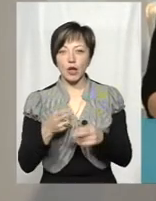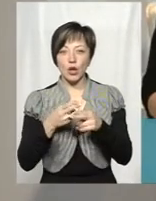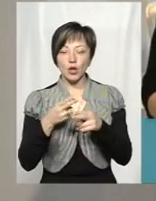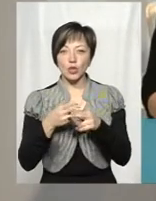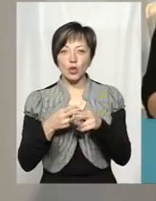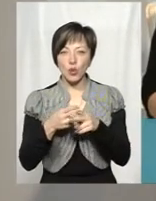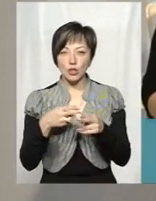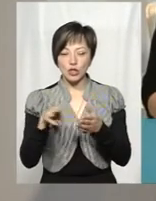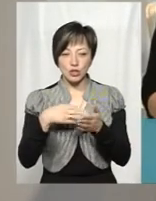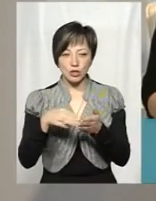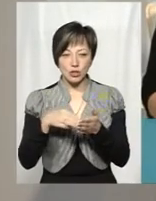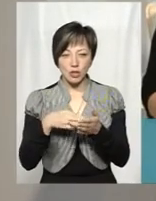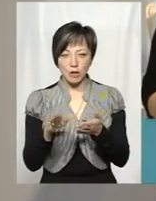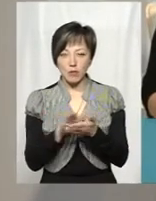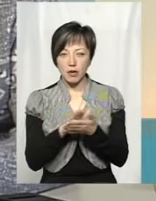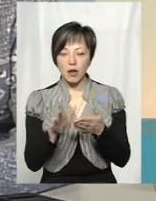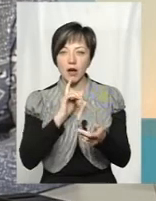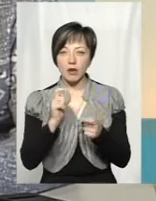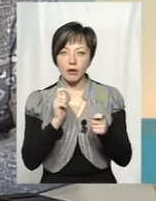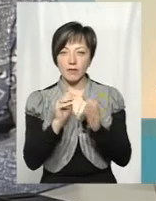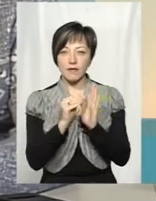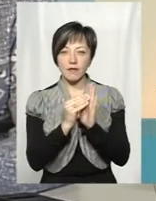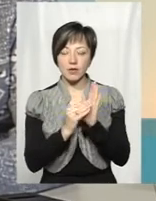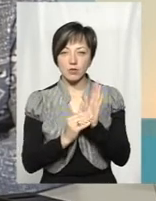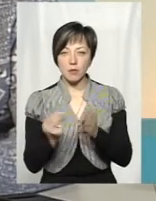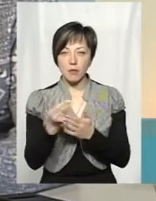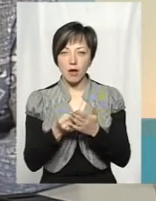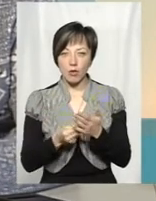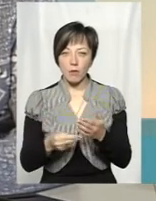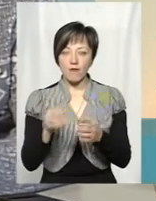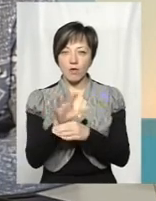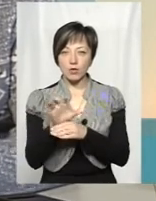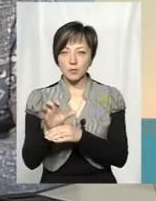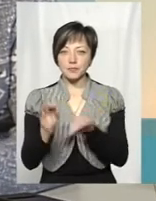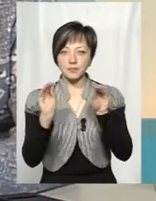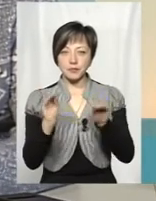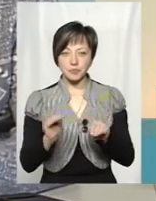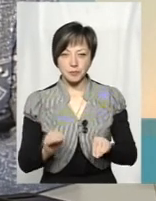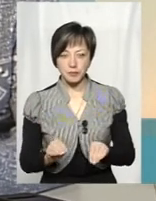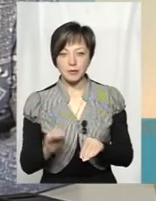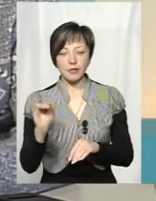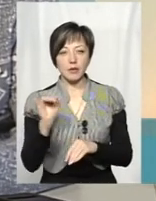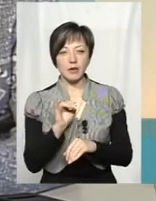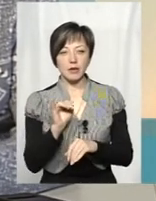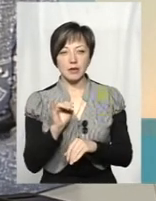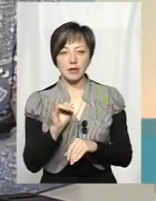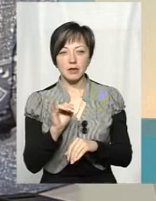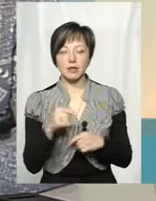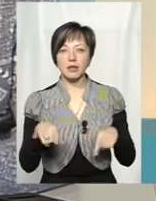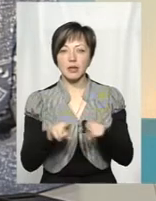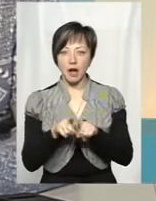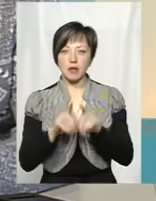ножиками, щіточками, розчищаємо, ми все фіксуємо, малюємо, фотографуємо, описуємо. І так